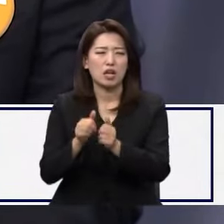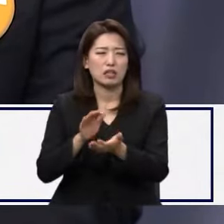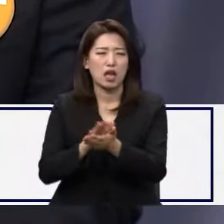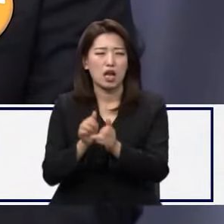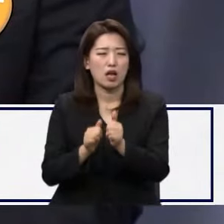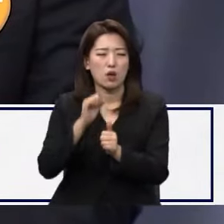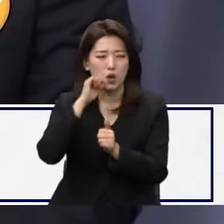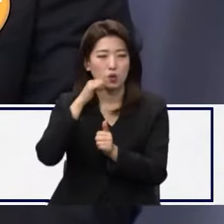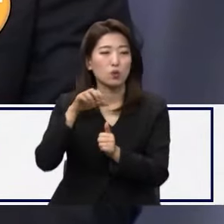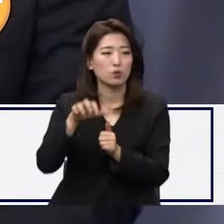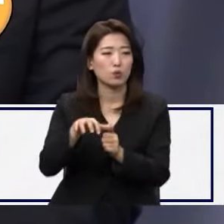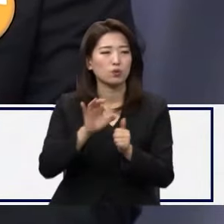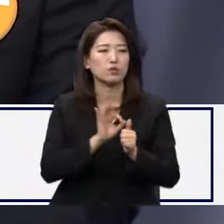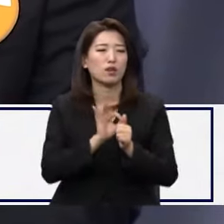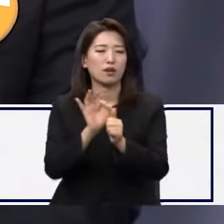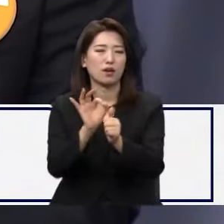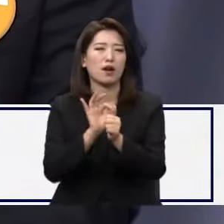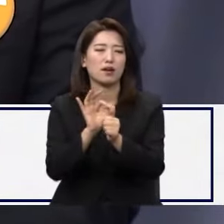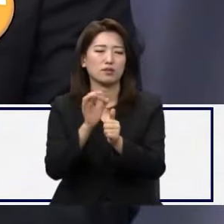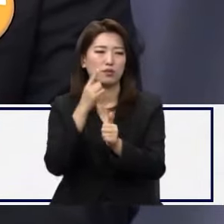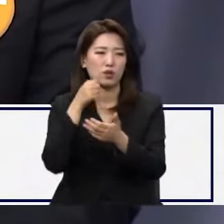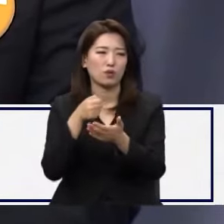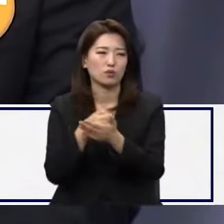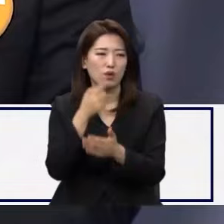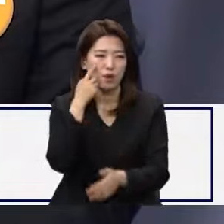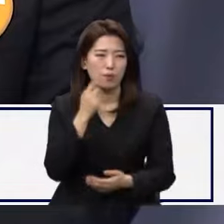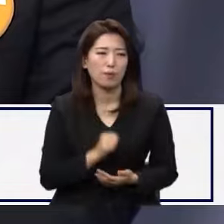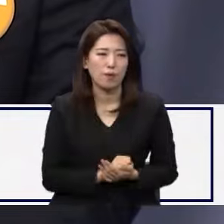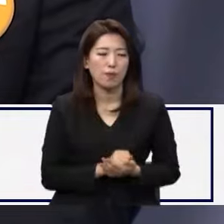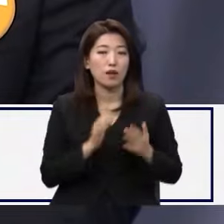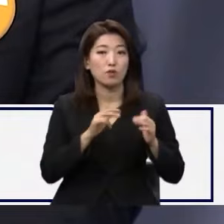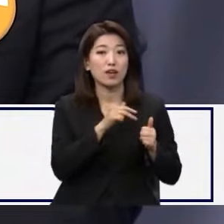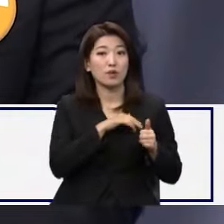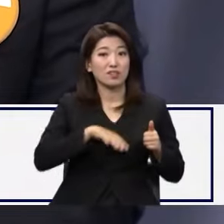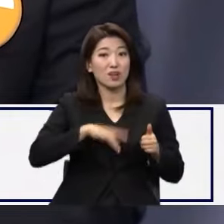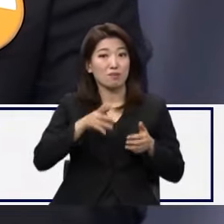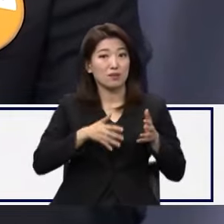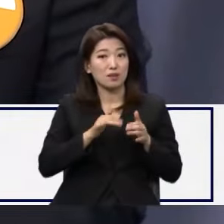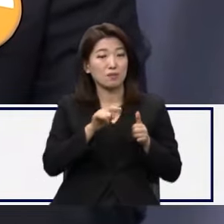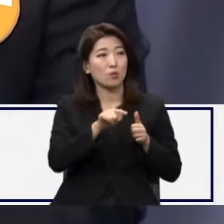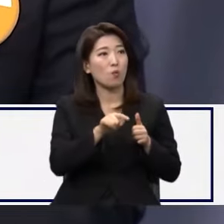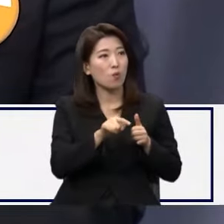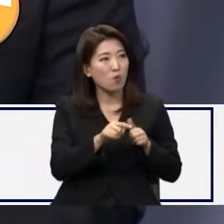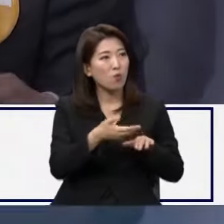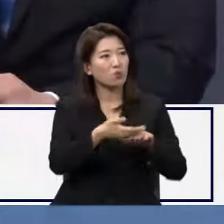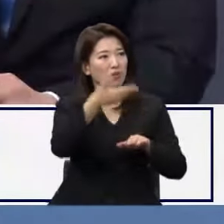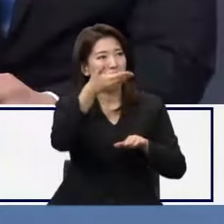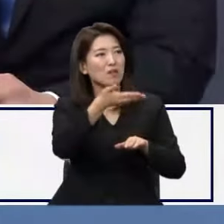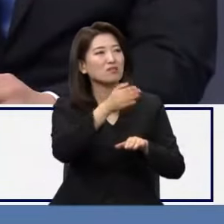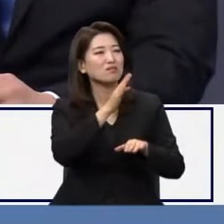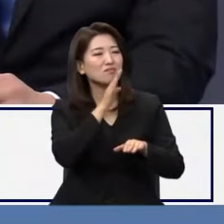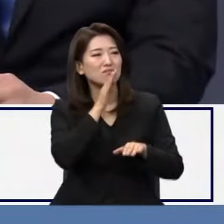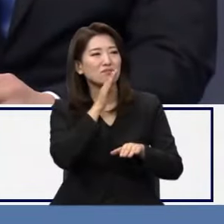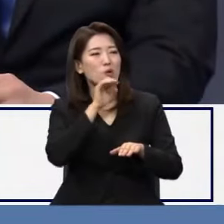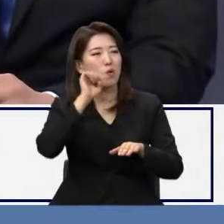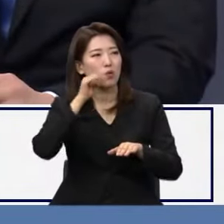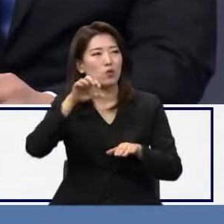신인들도 얼마나 거기에 감명을 받고 힘을 얻어서 열심히 선거 운동을 하겠습니까 그렇기 때문에 중진들의